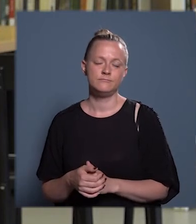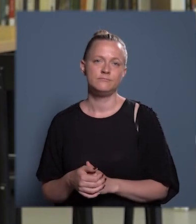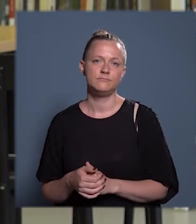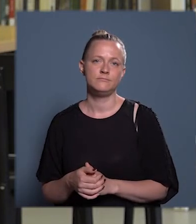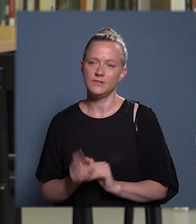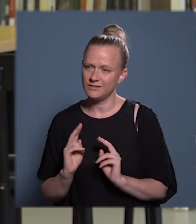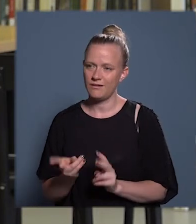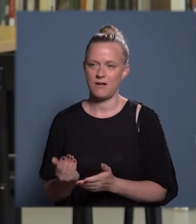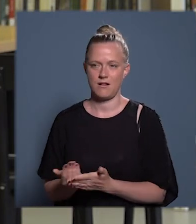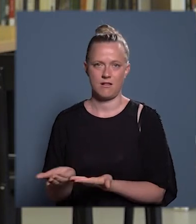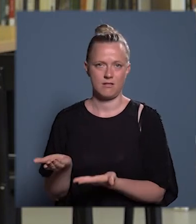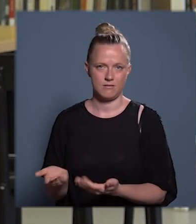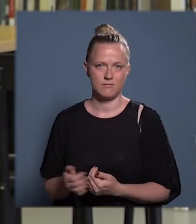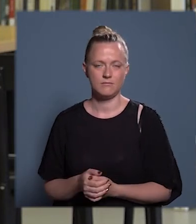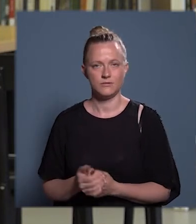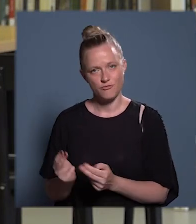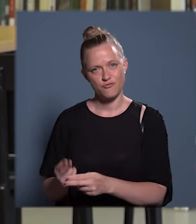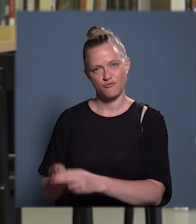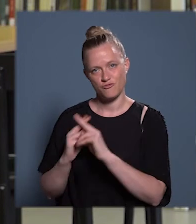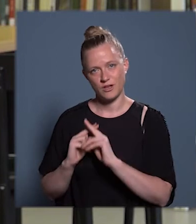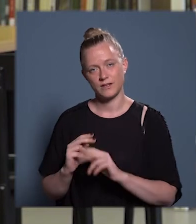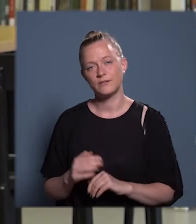kell, hogy segítsen a